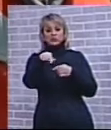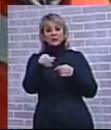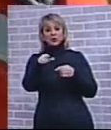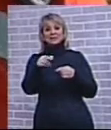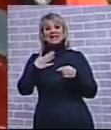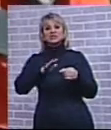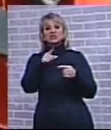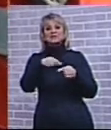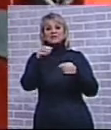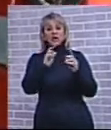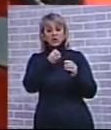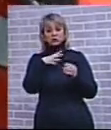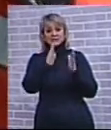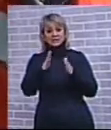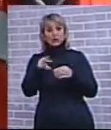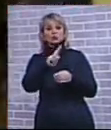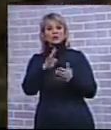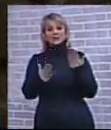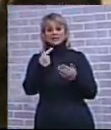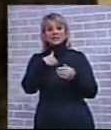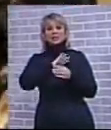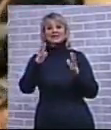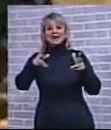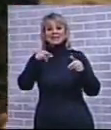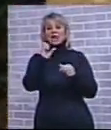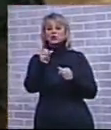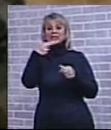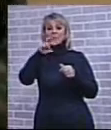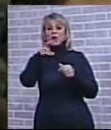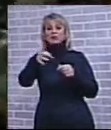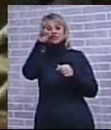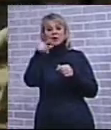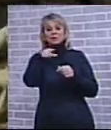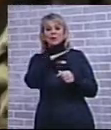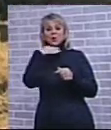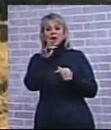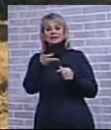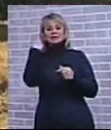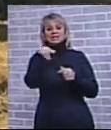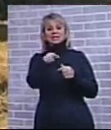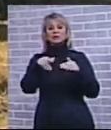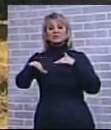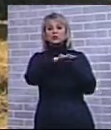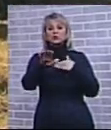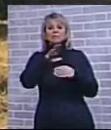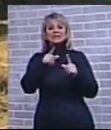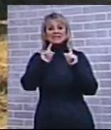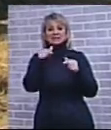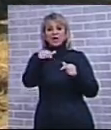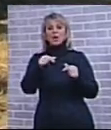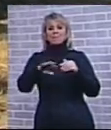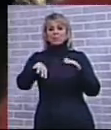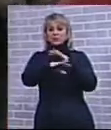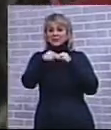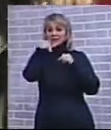в надлежащем состоянии. Ну, кто, если не мы? Тракторист Анатолий Юмаголов вспоминает, много лет назад на его территории были настоящие